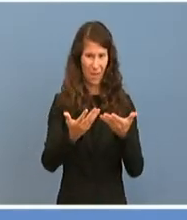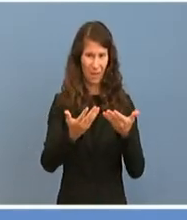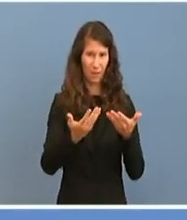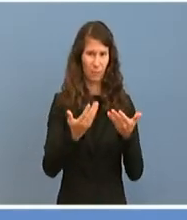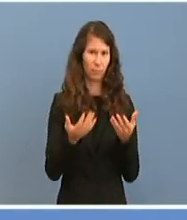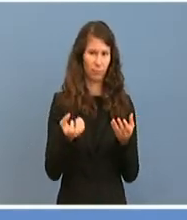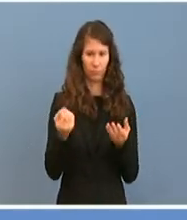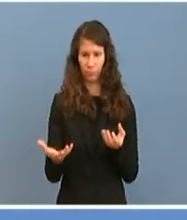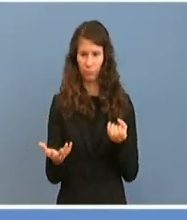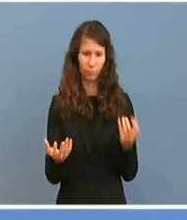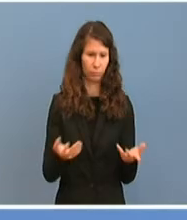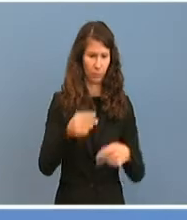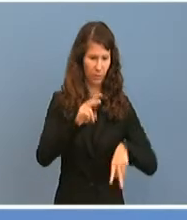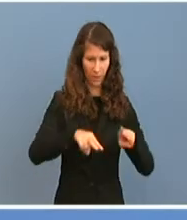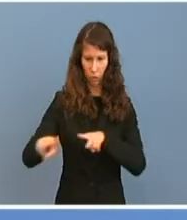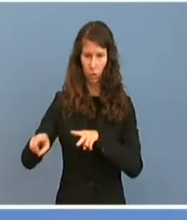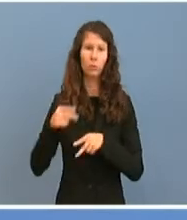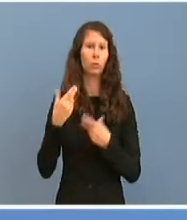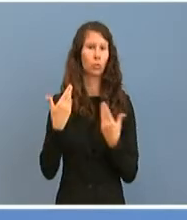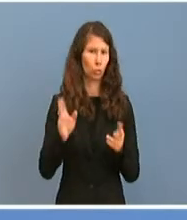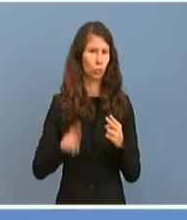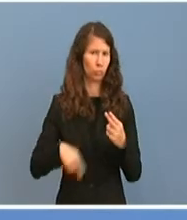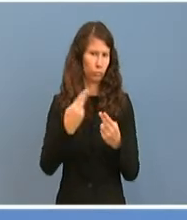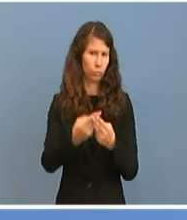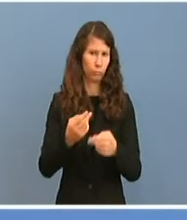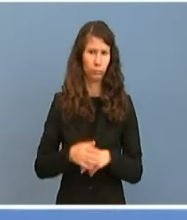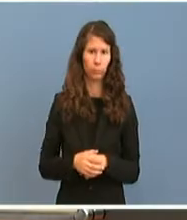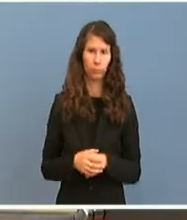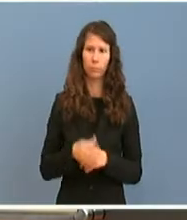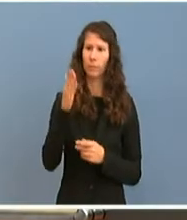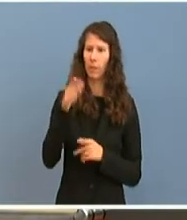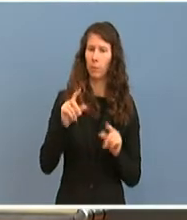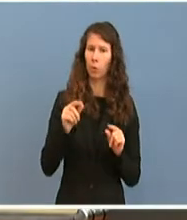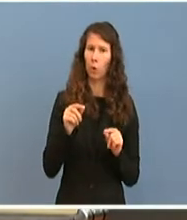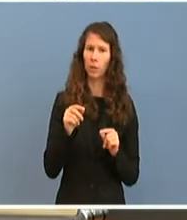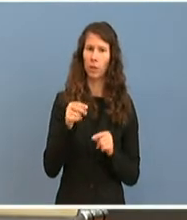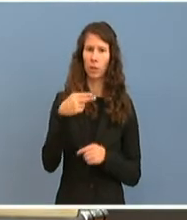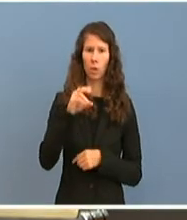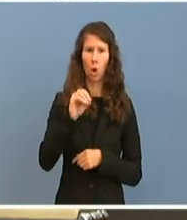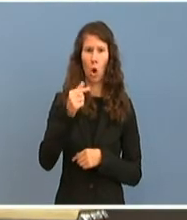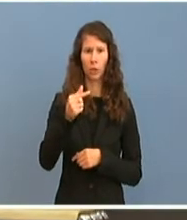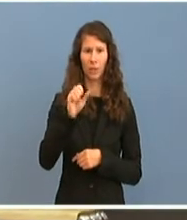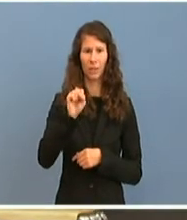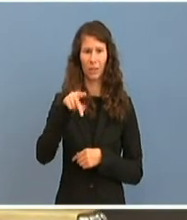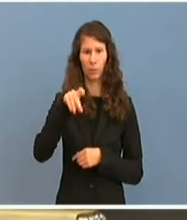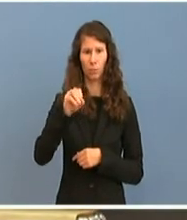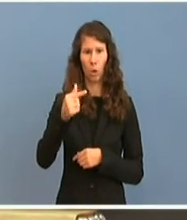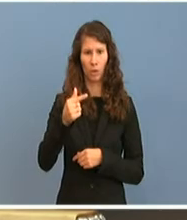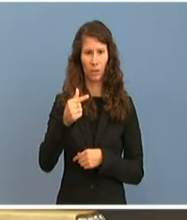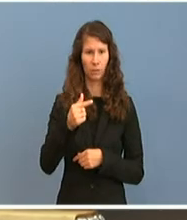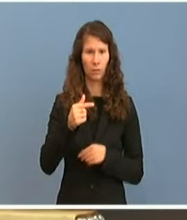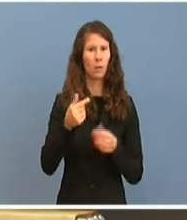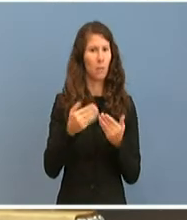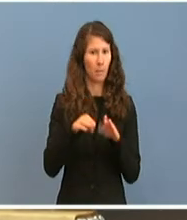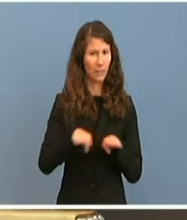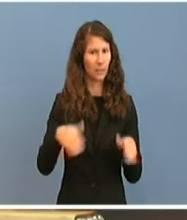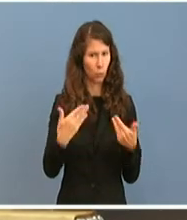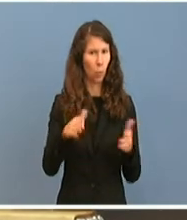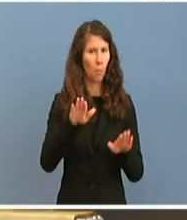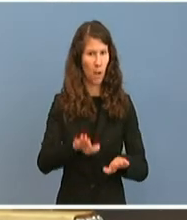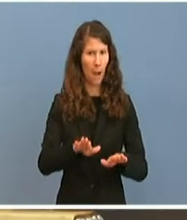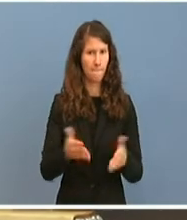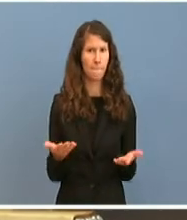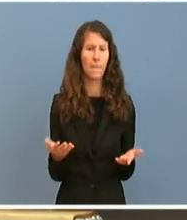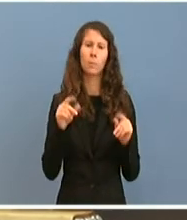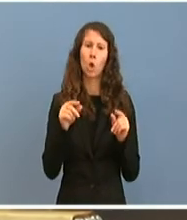reagieren kann. Also das heißt, dass das Hotspot-Prinzip, dass das bleiben soll, also dass sich die Maßnahmen